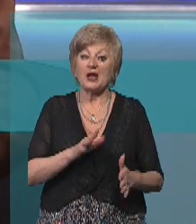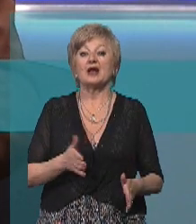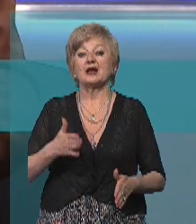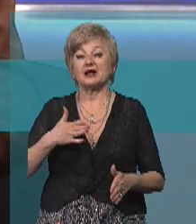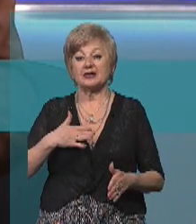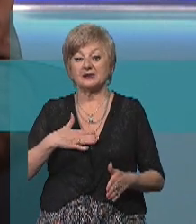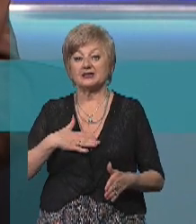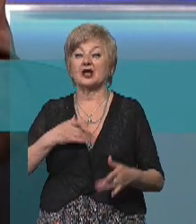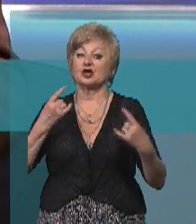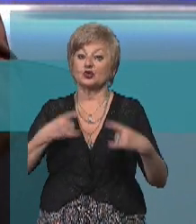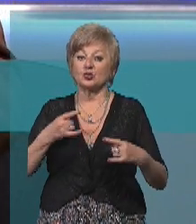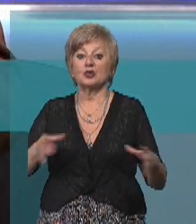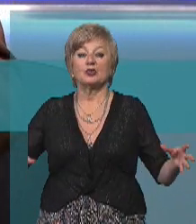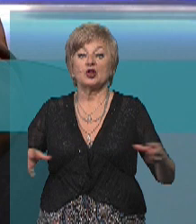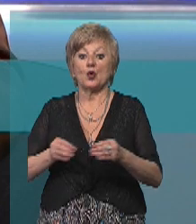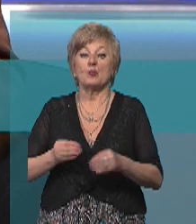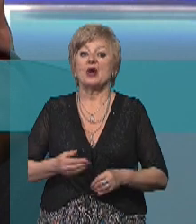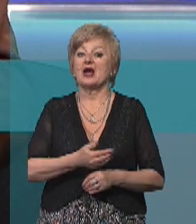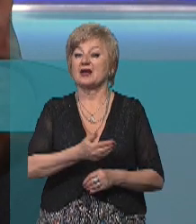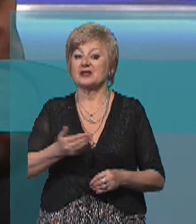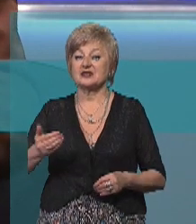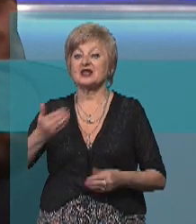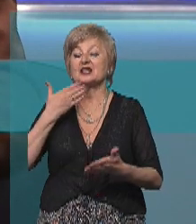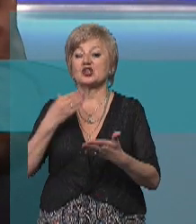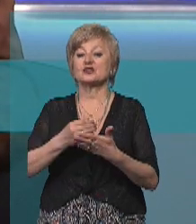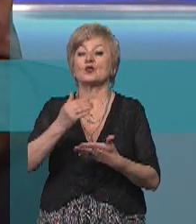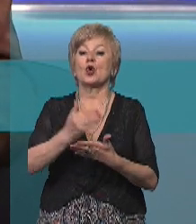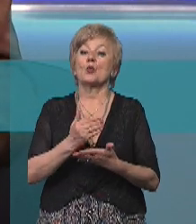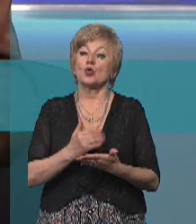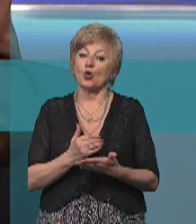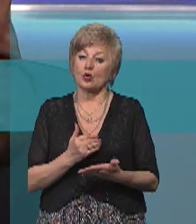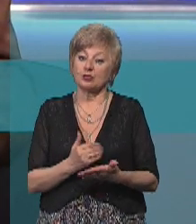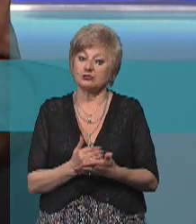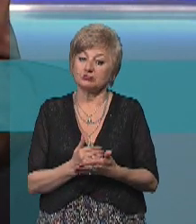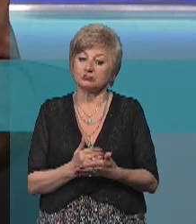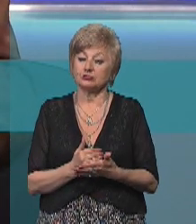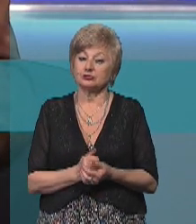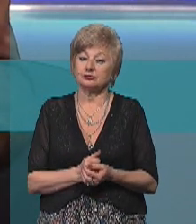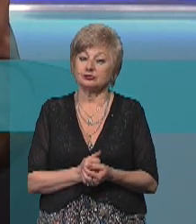суспільний мовник був разом із вами, із своєю програмою